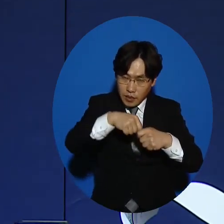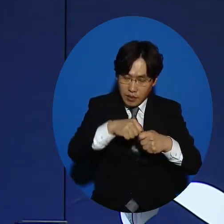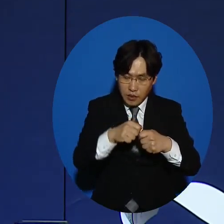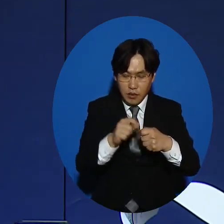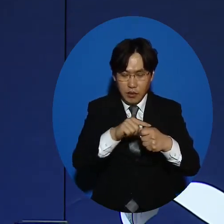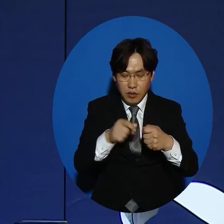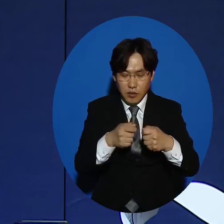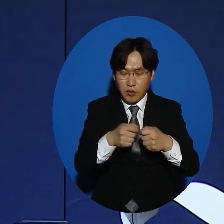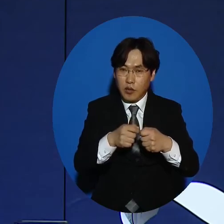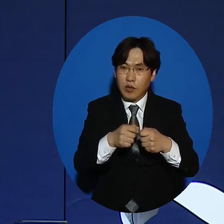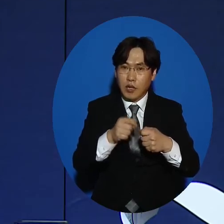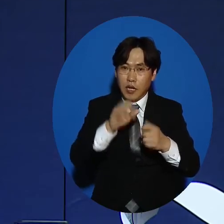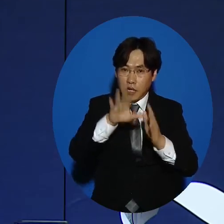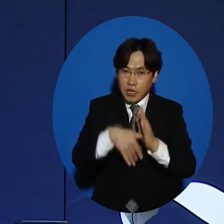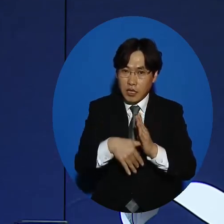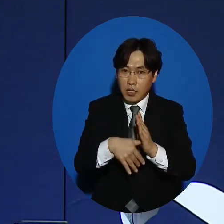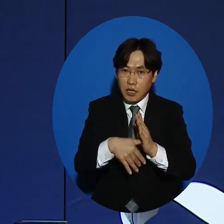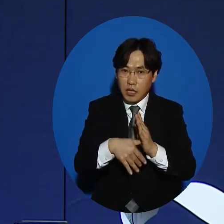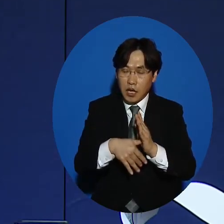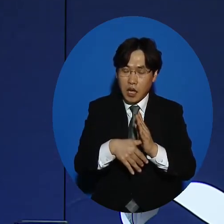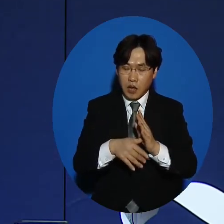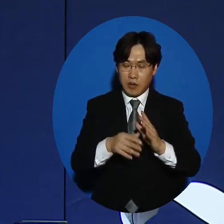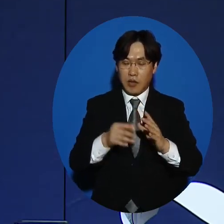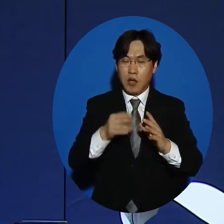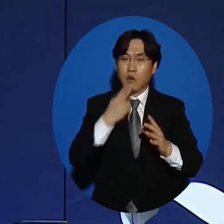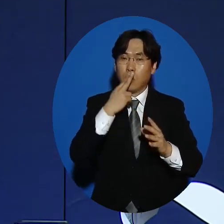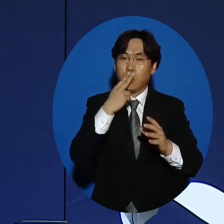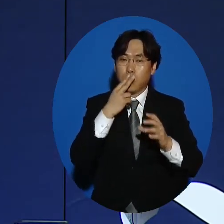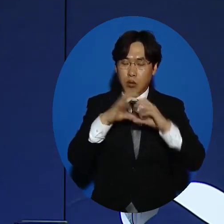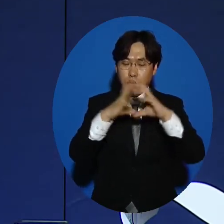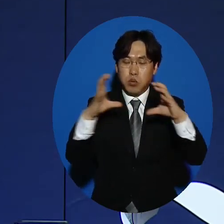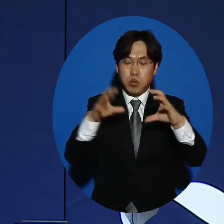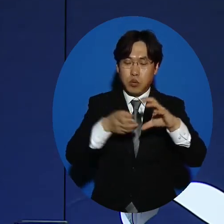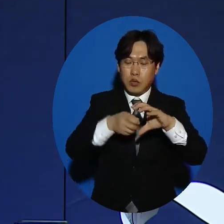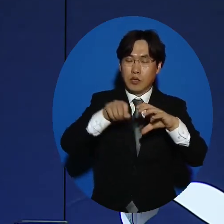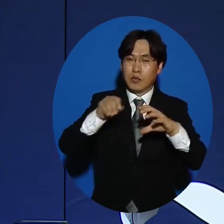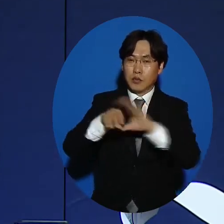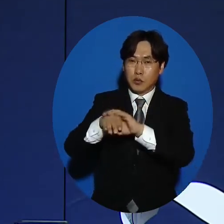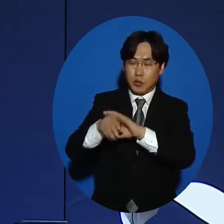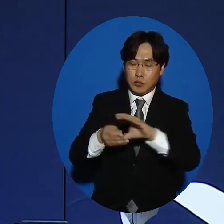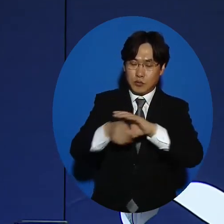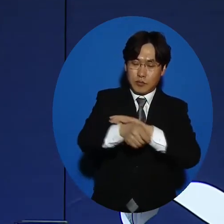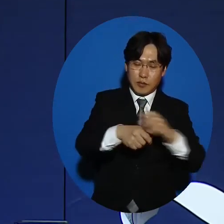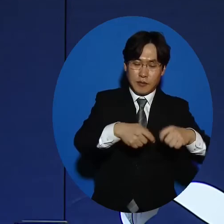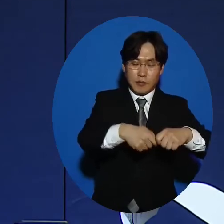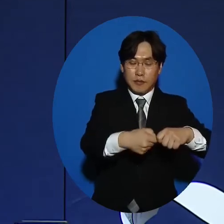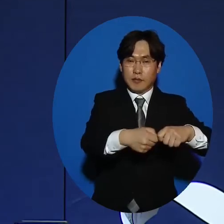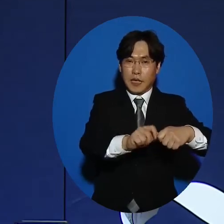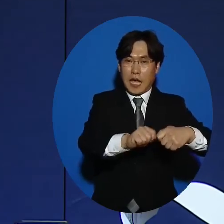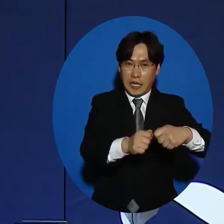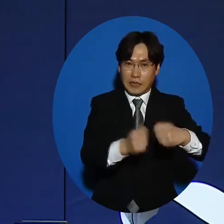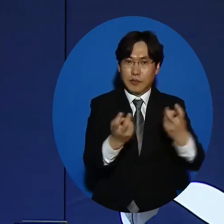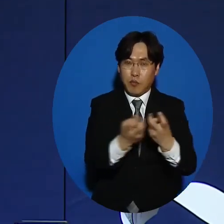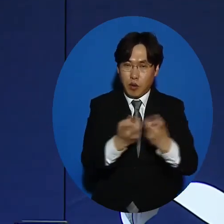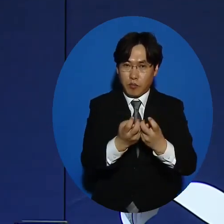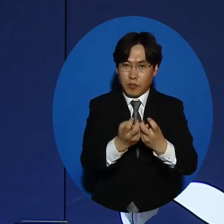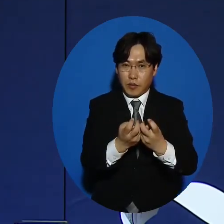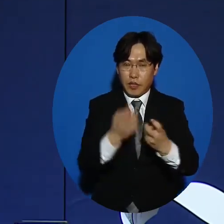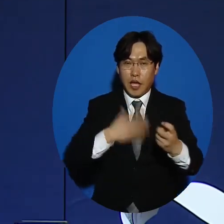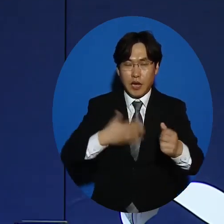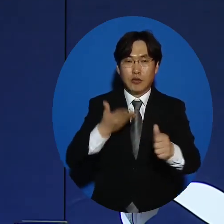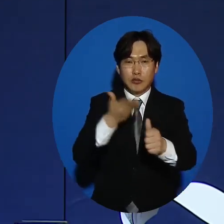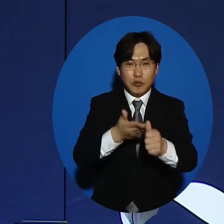튀잖아요. 그러면 봉지에다가 손 넣고 손톱 깎게 하거든요. 그러면 안 튀잖아요. 근데 그런 것들도